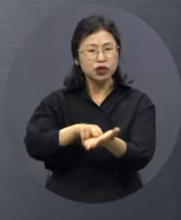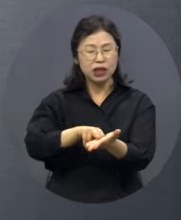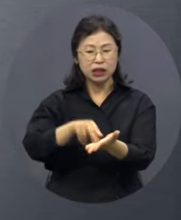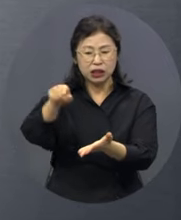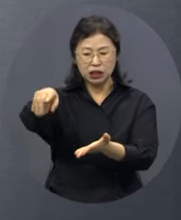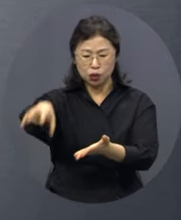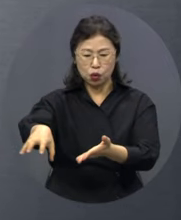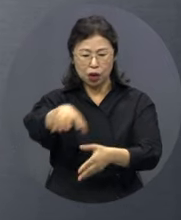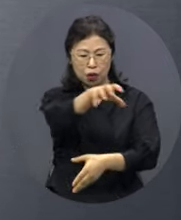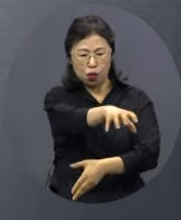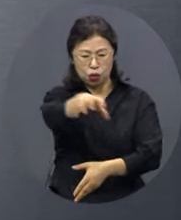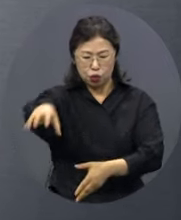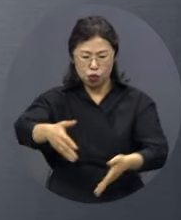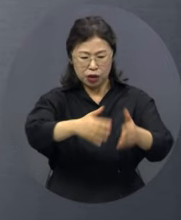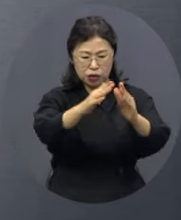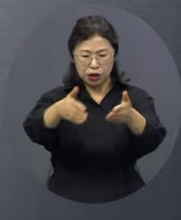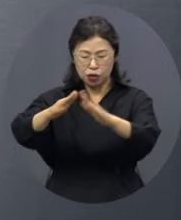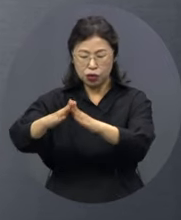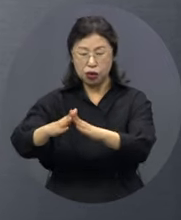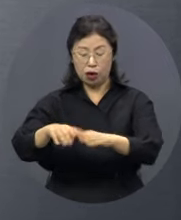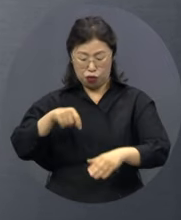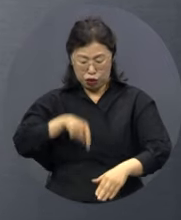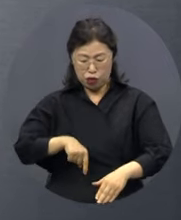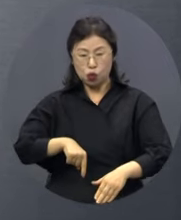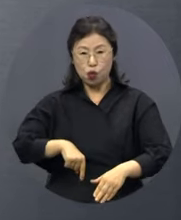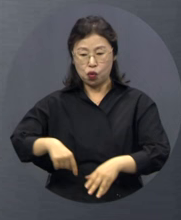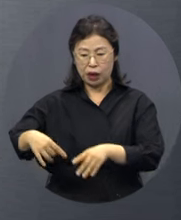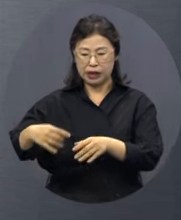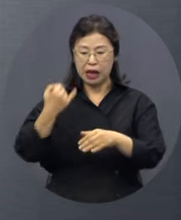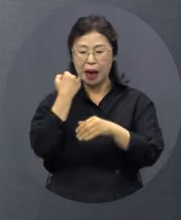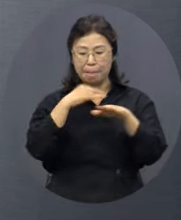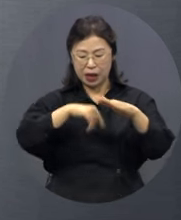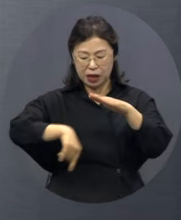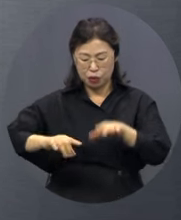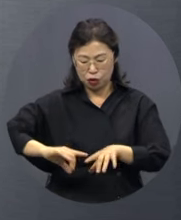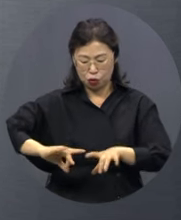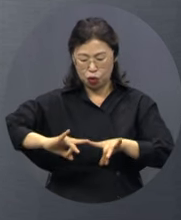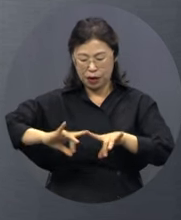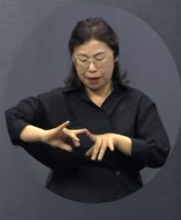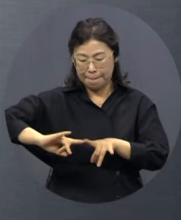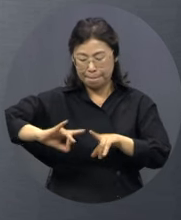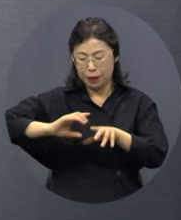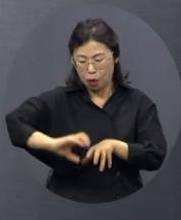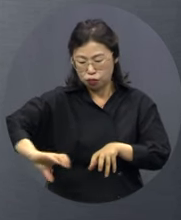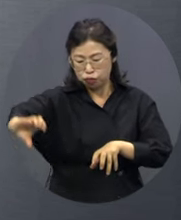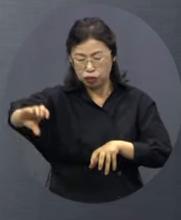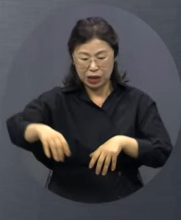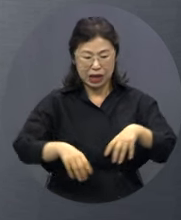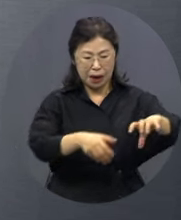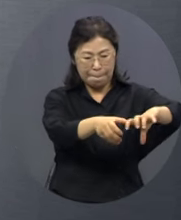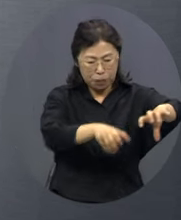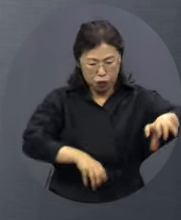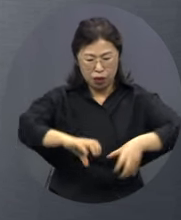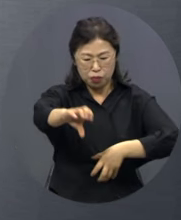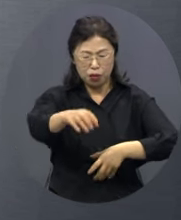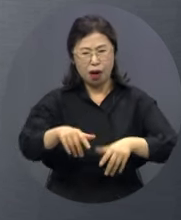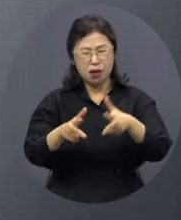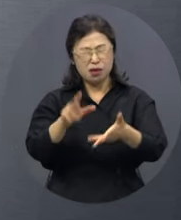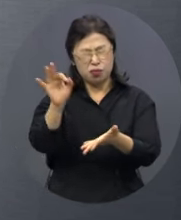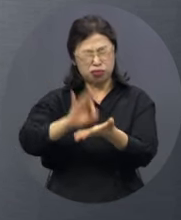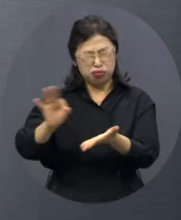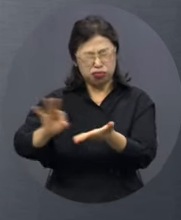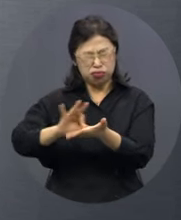폭력 단지를 건설하고 육지까지 해저 송전 선로를 따로따로 설치할 경우 막대한 사업비가